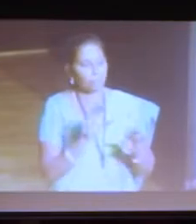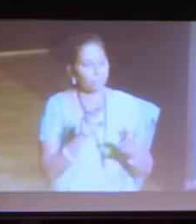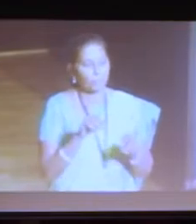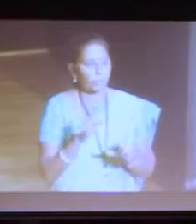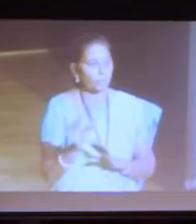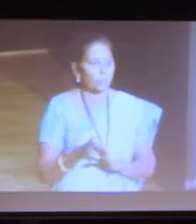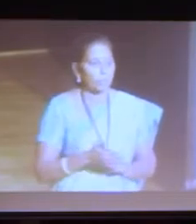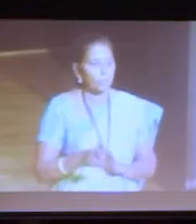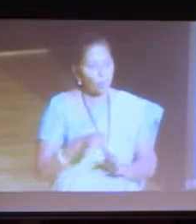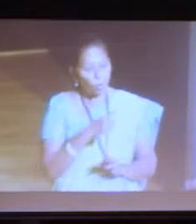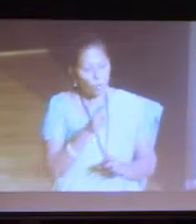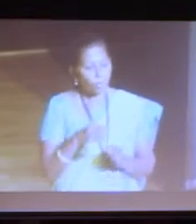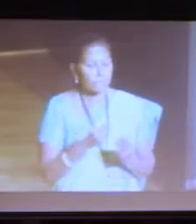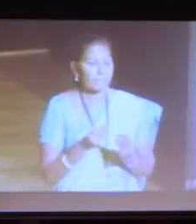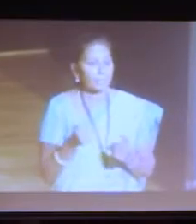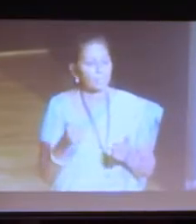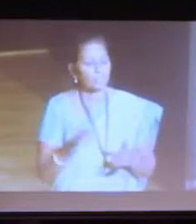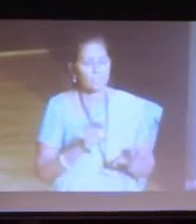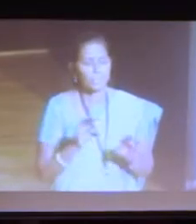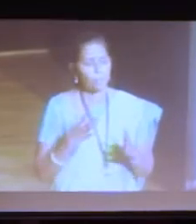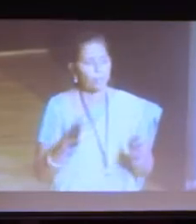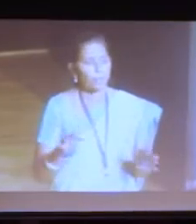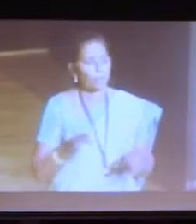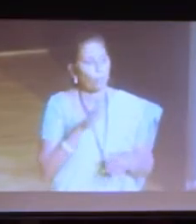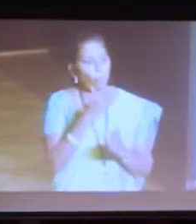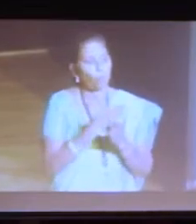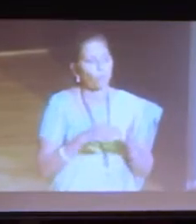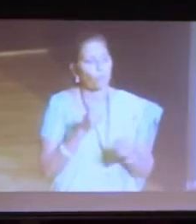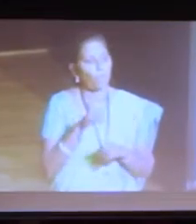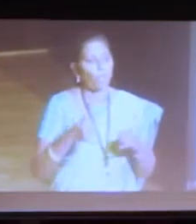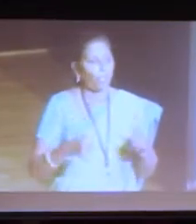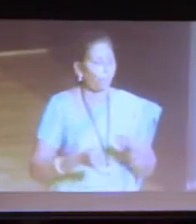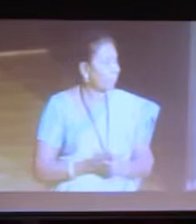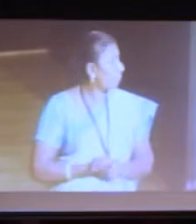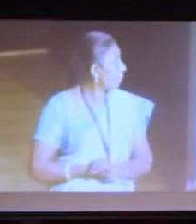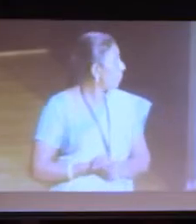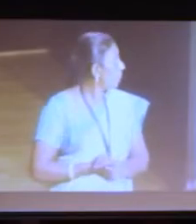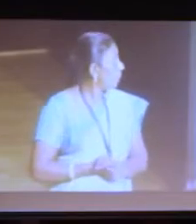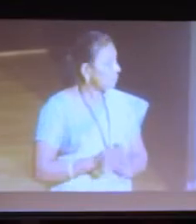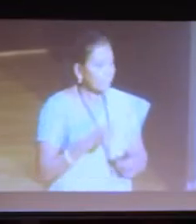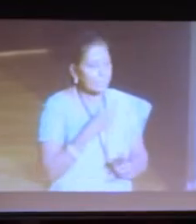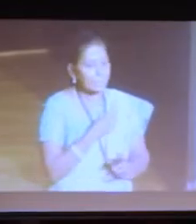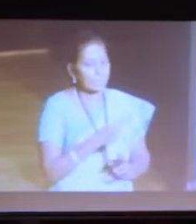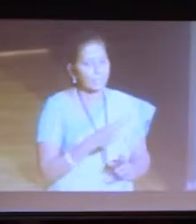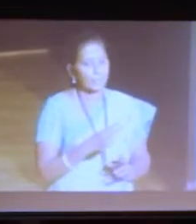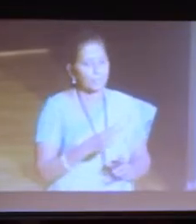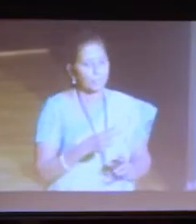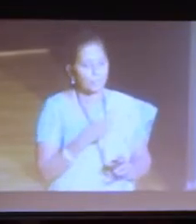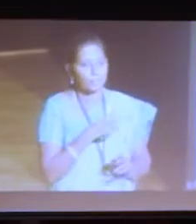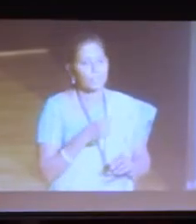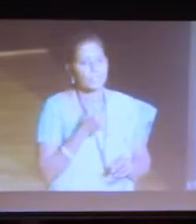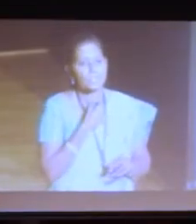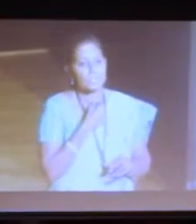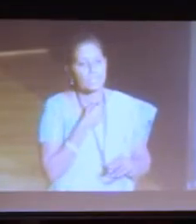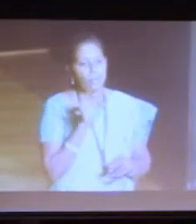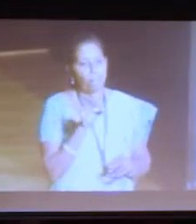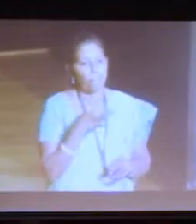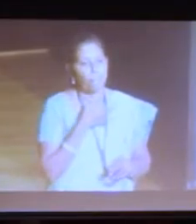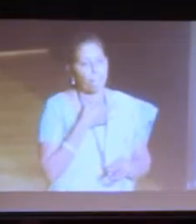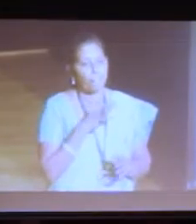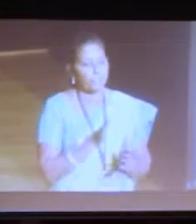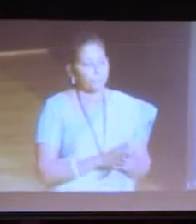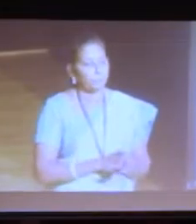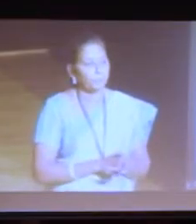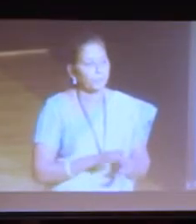right? And all of us cheat, doesn't matter, part of the game. But you can see that they're really having fun. Nobody's telling them you should play this, you should learn